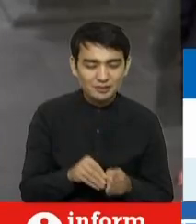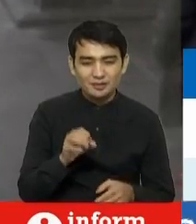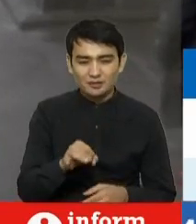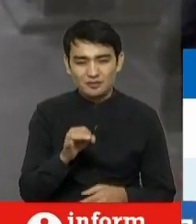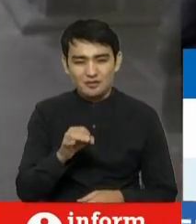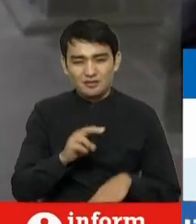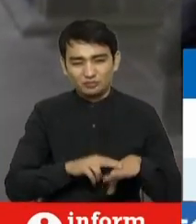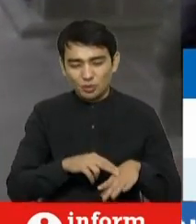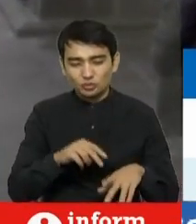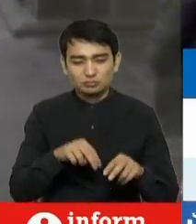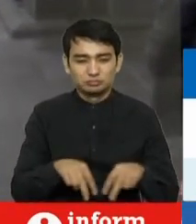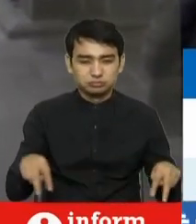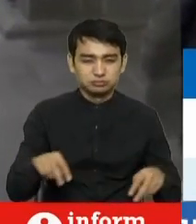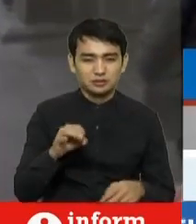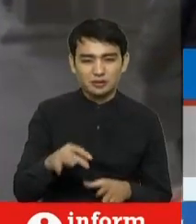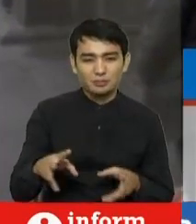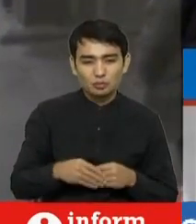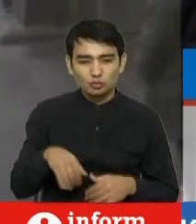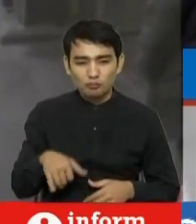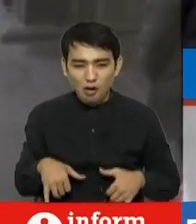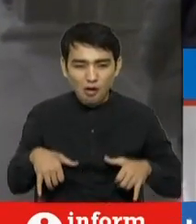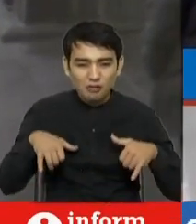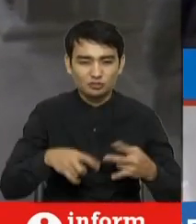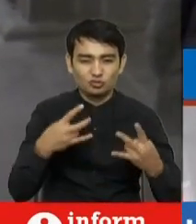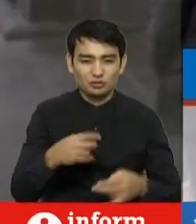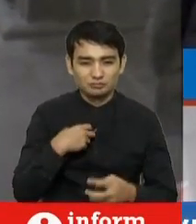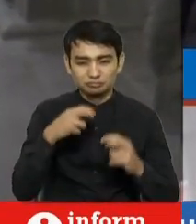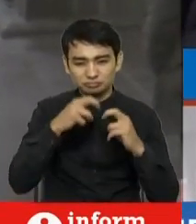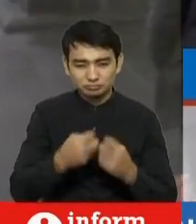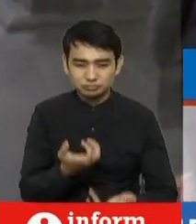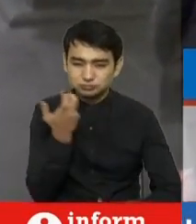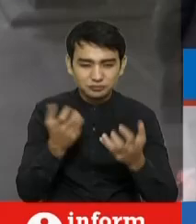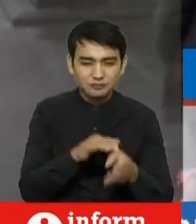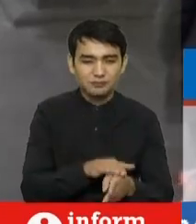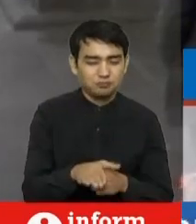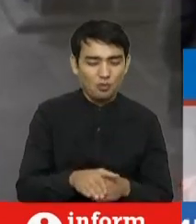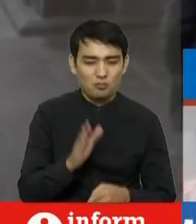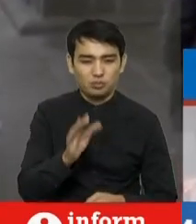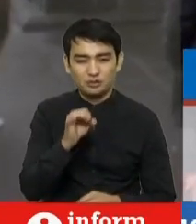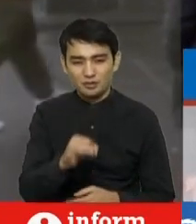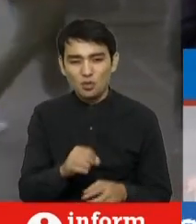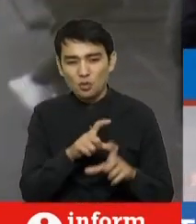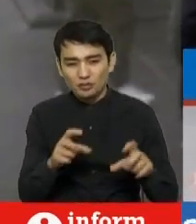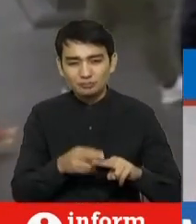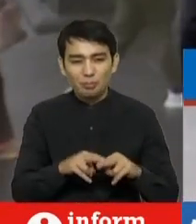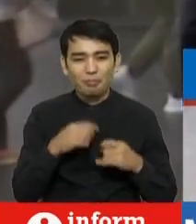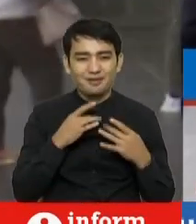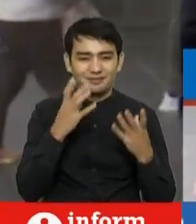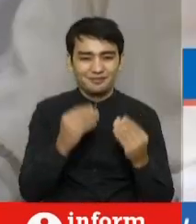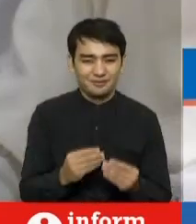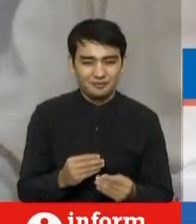посетителей по возможности не брать с собой сумки иначе нам придётся их обыскать всё ради безопасности людей Во время Рождественской